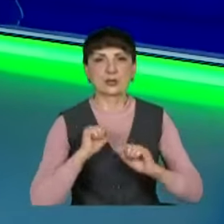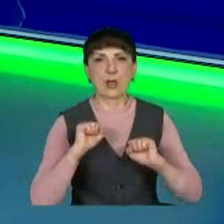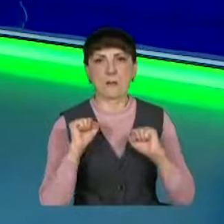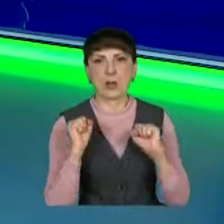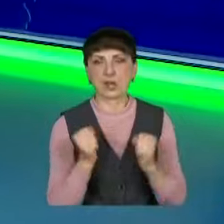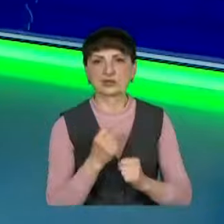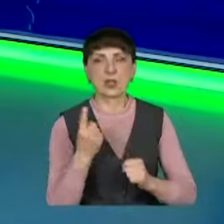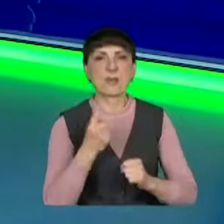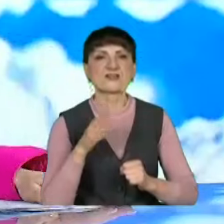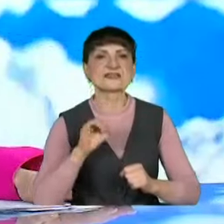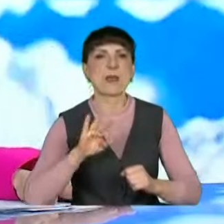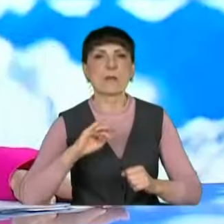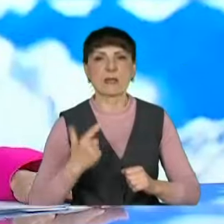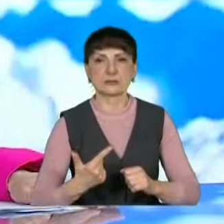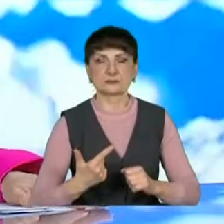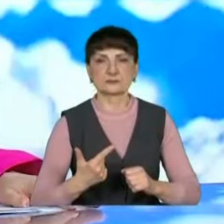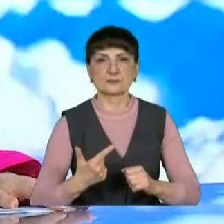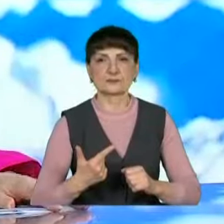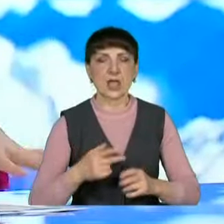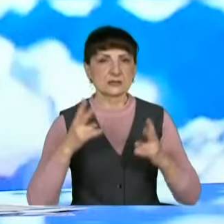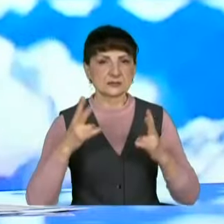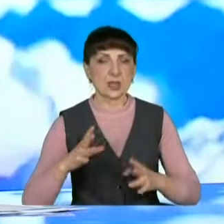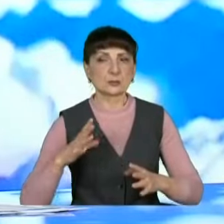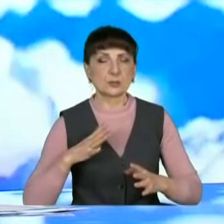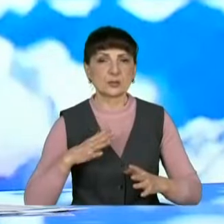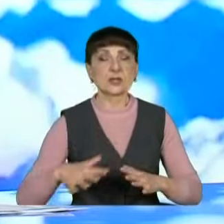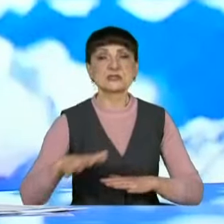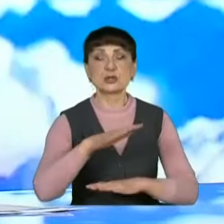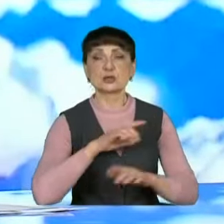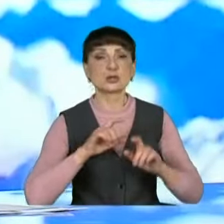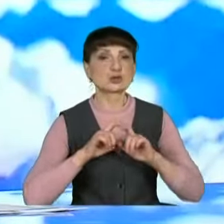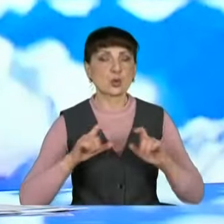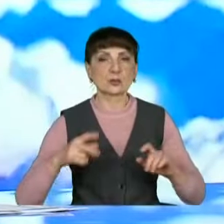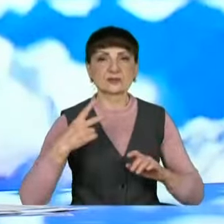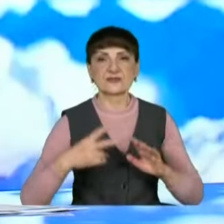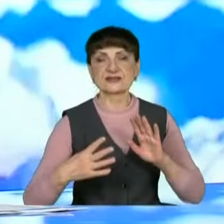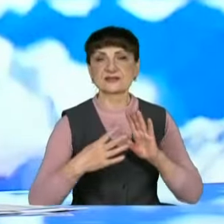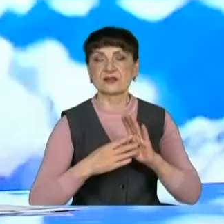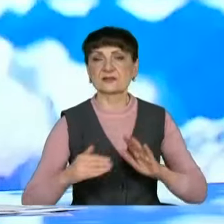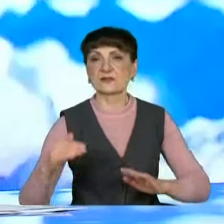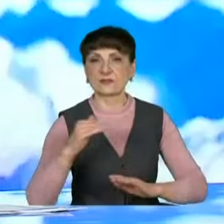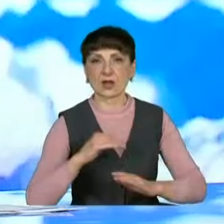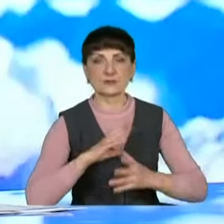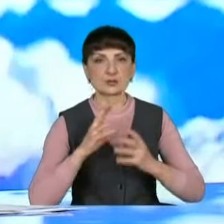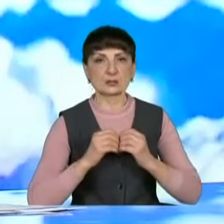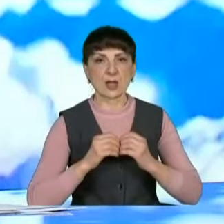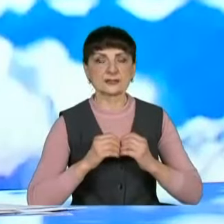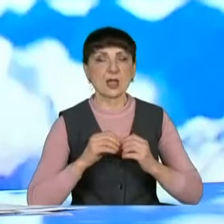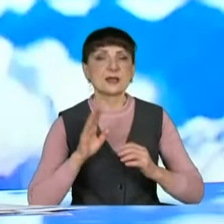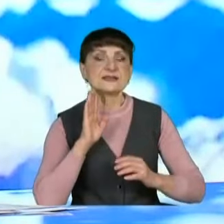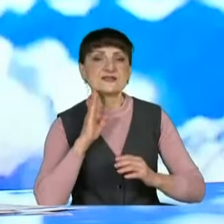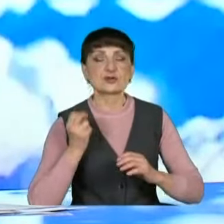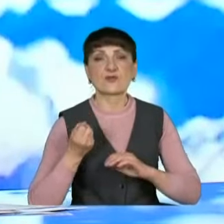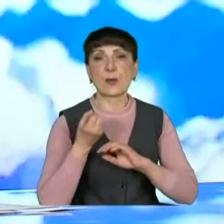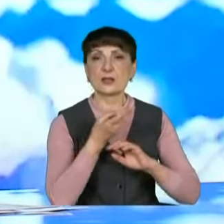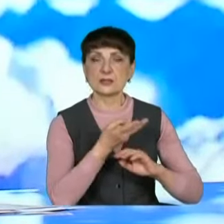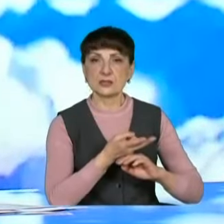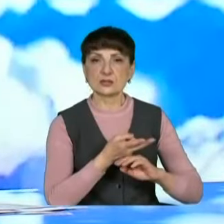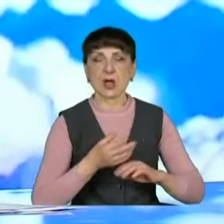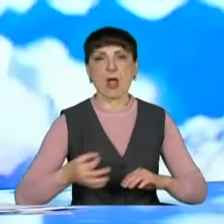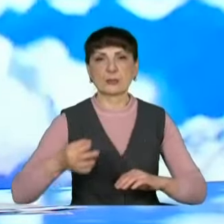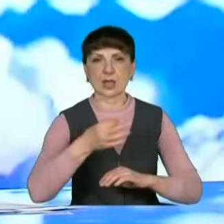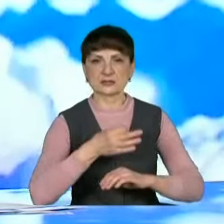обморожение первой степени. Инцидент произошел на территории школы 29 февраля. В результате учащуюся пришлось госпитализировать в